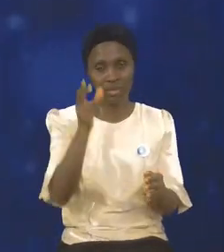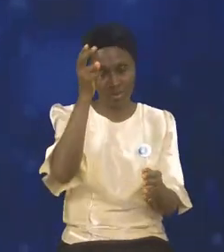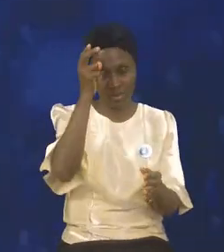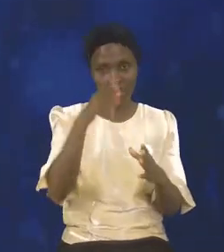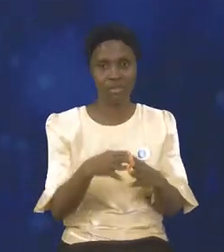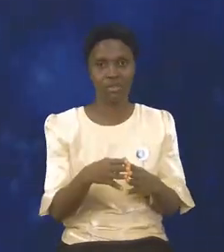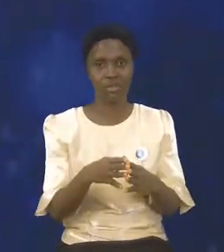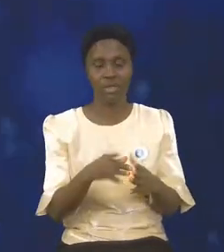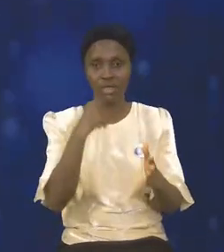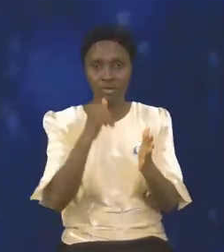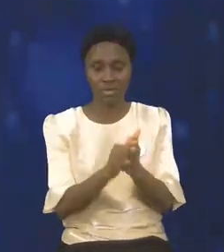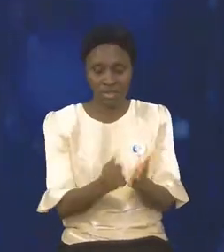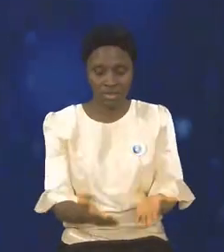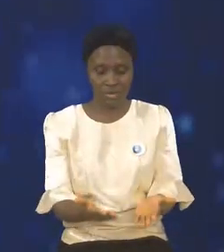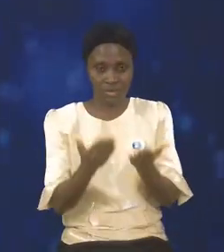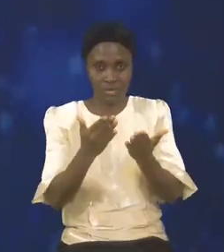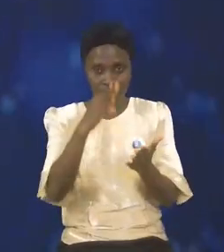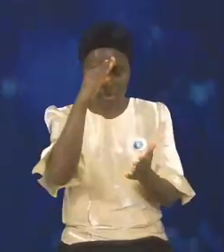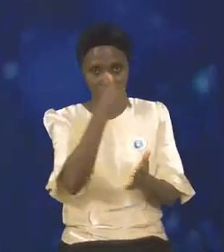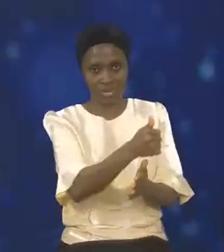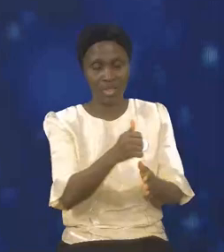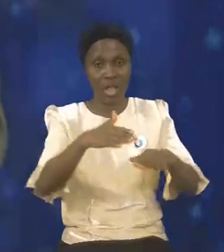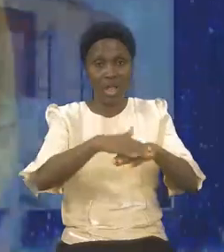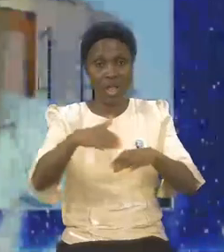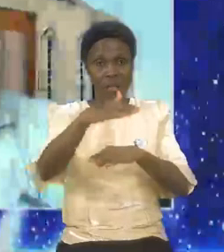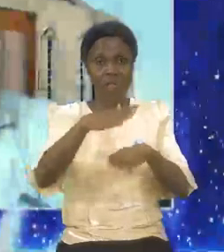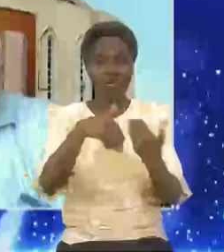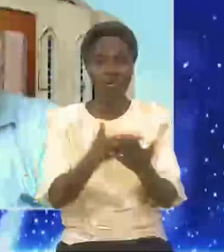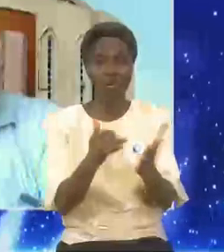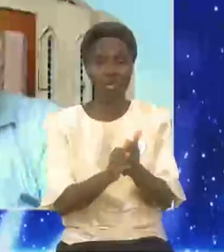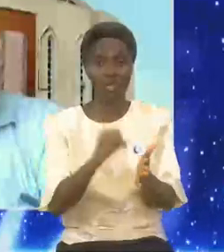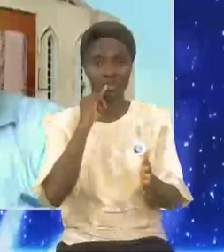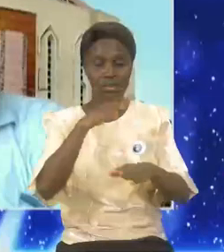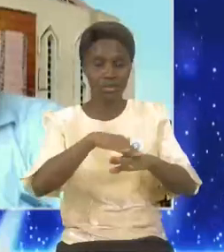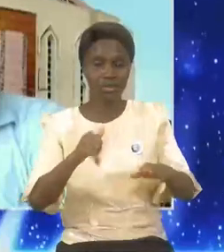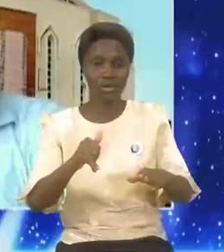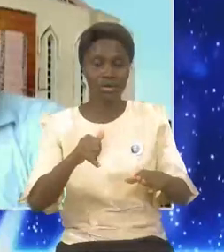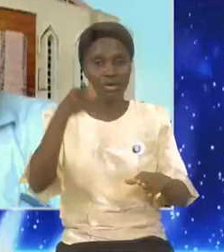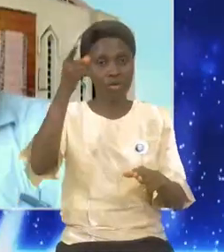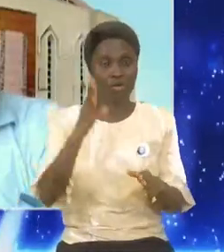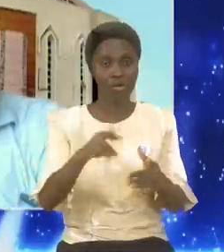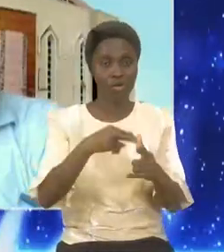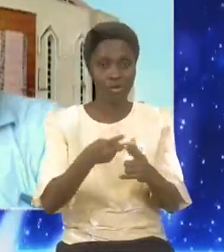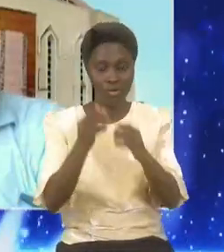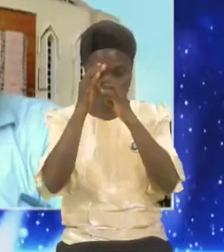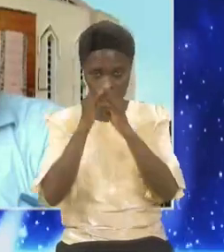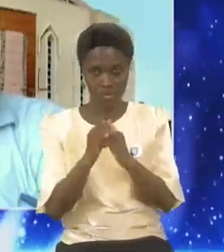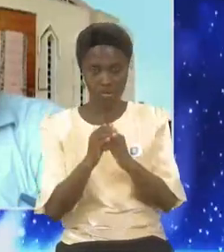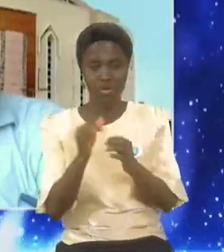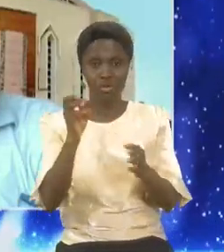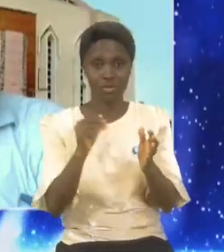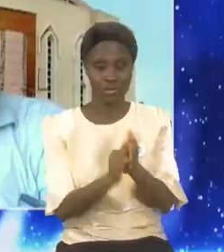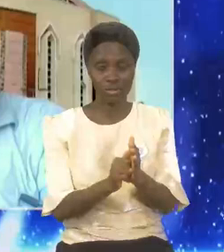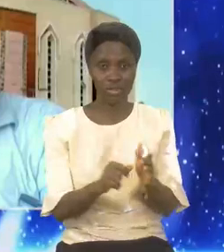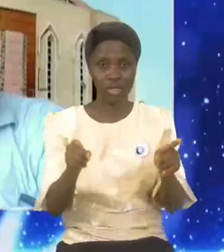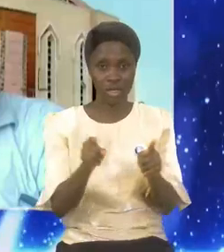sera renforcé par Satan et c'est l'incarnation de Satan. Et l'adversaire qui s'élève au-dessus de tout